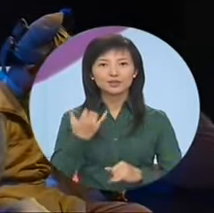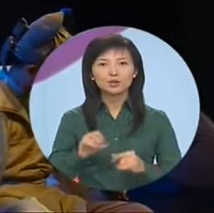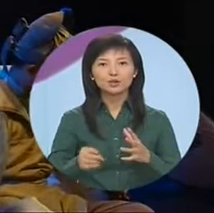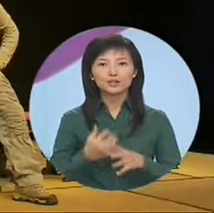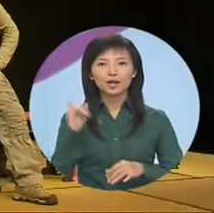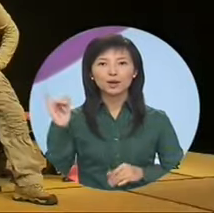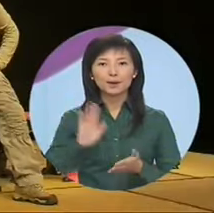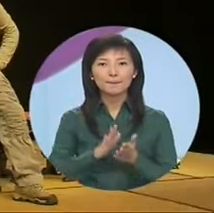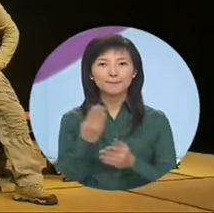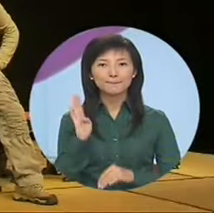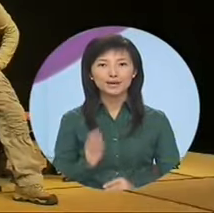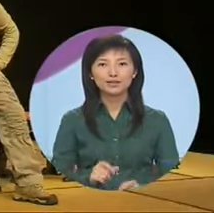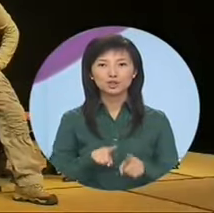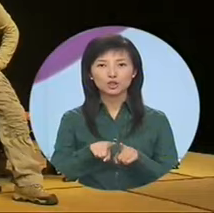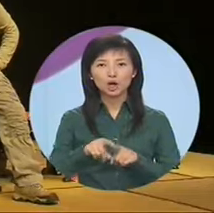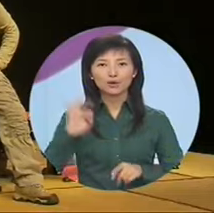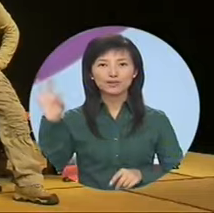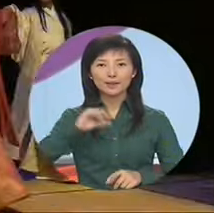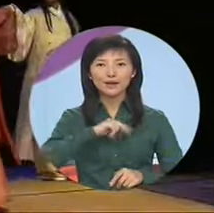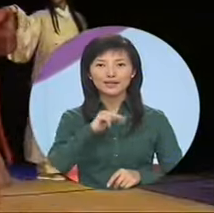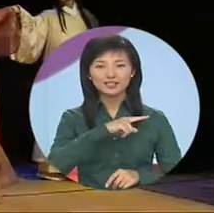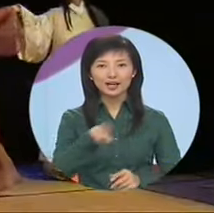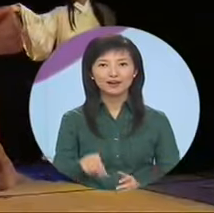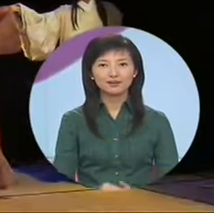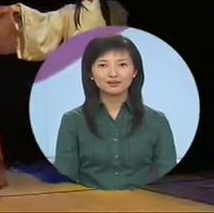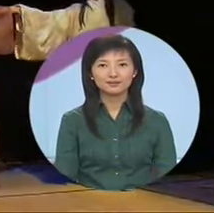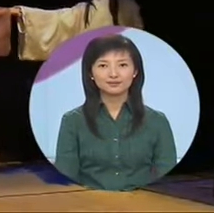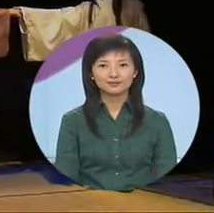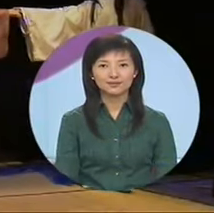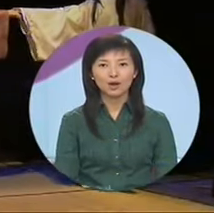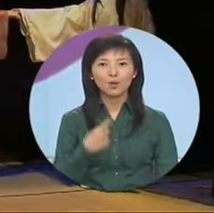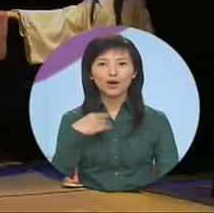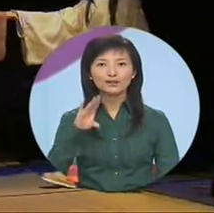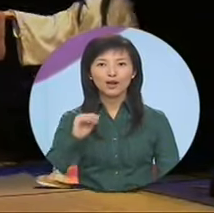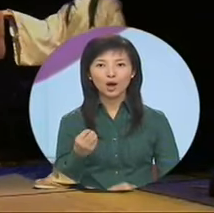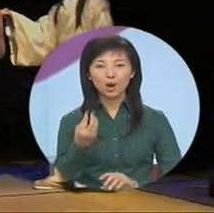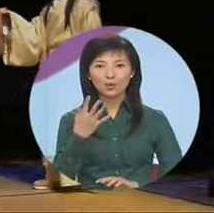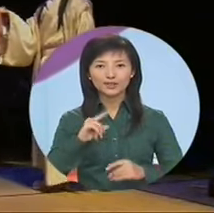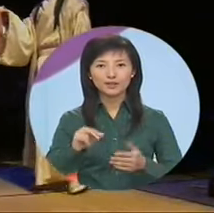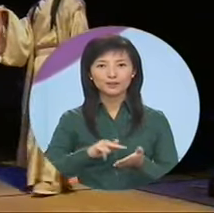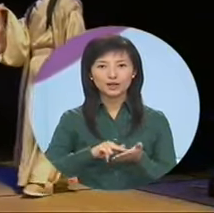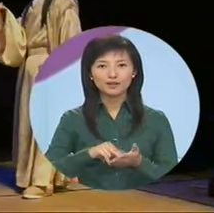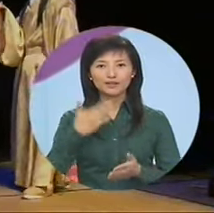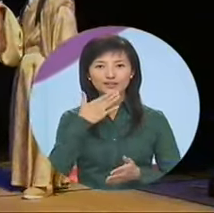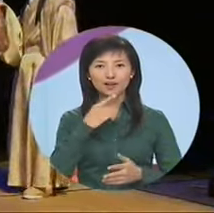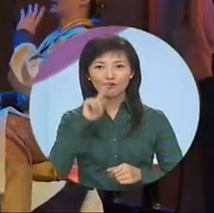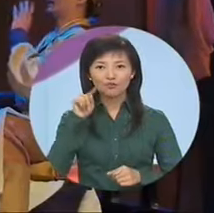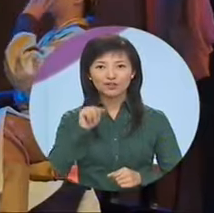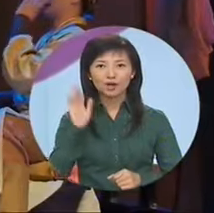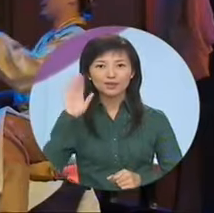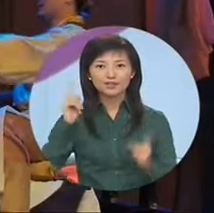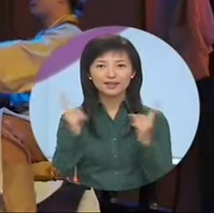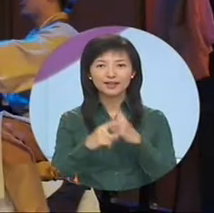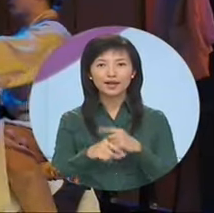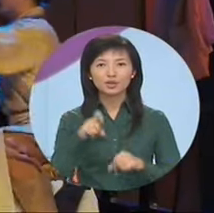下6个版本，演出超300场的优异成绩。 演绎出来了。 《我爱桃花》是一部探讨情感问题的后现代剧，